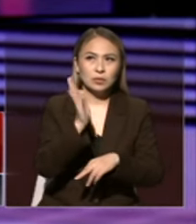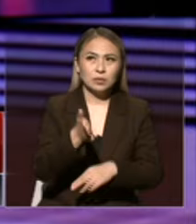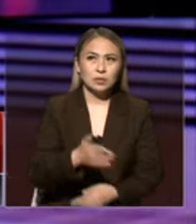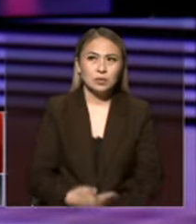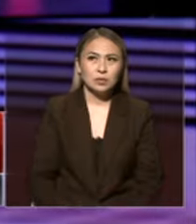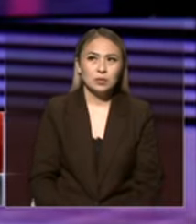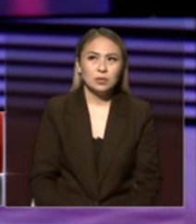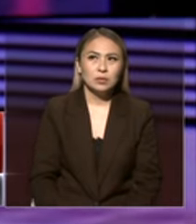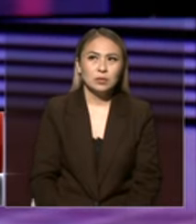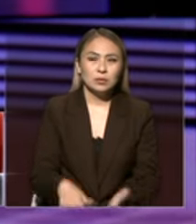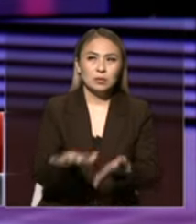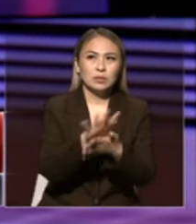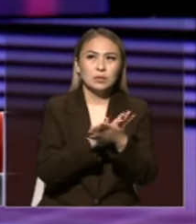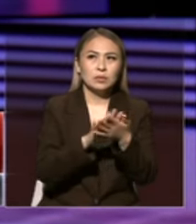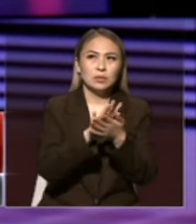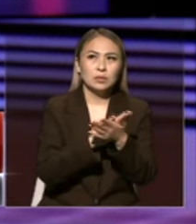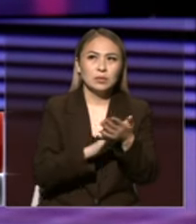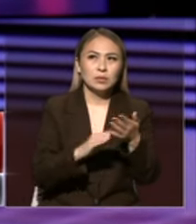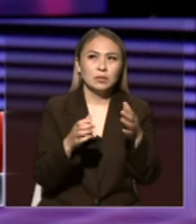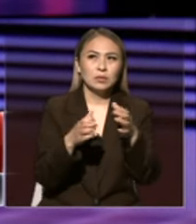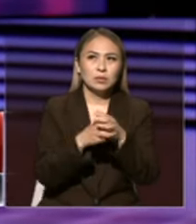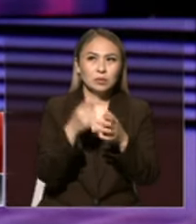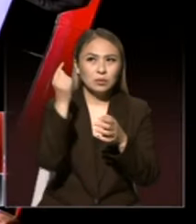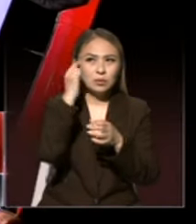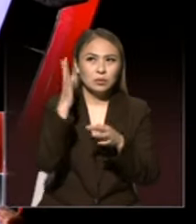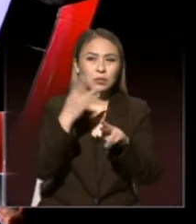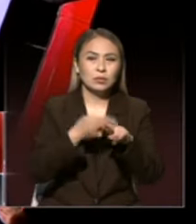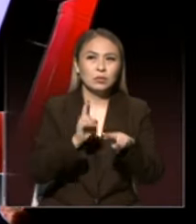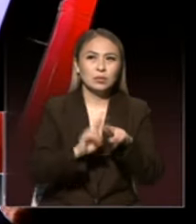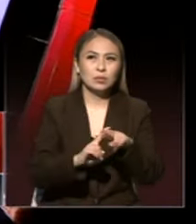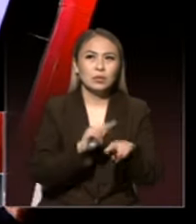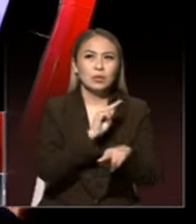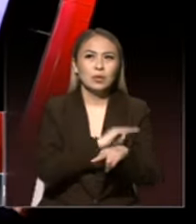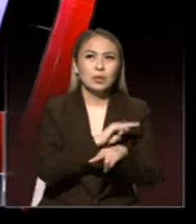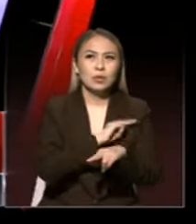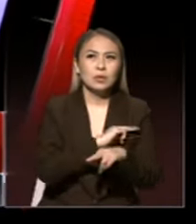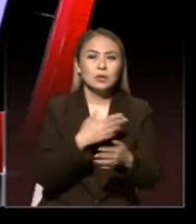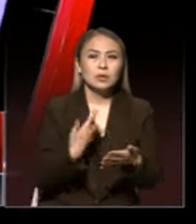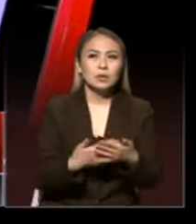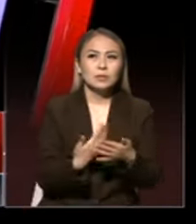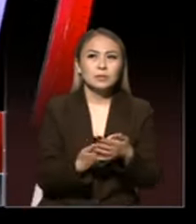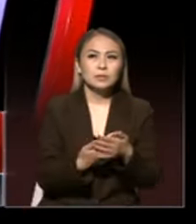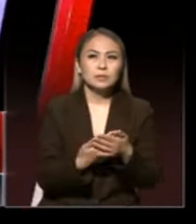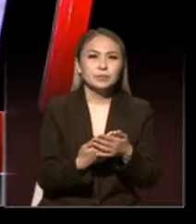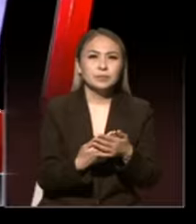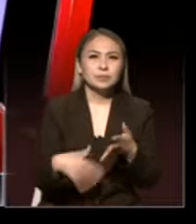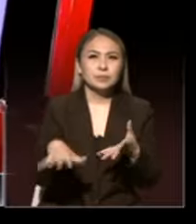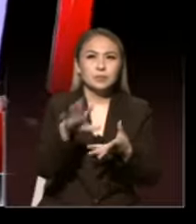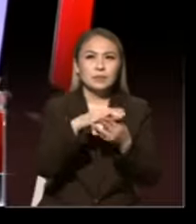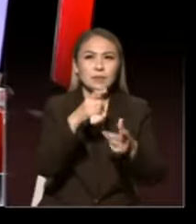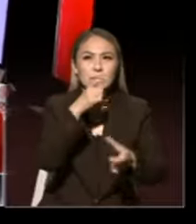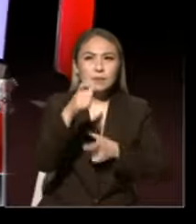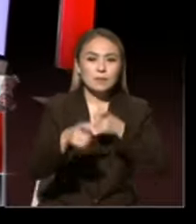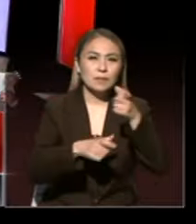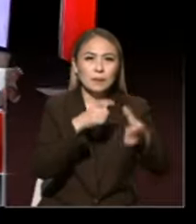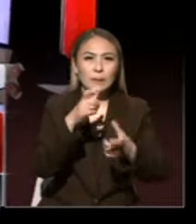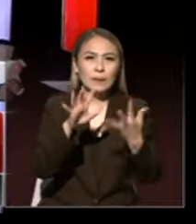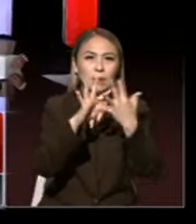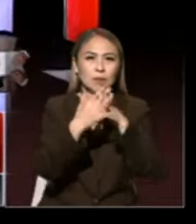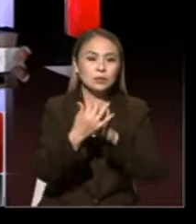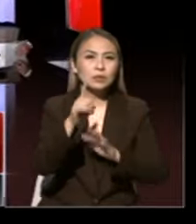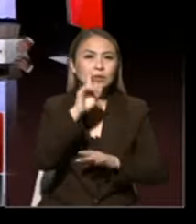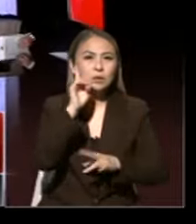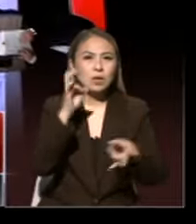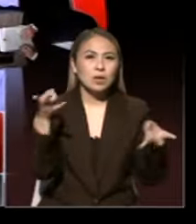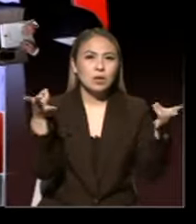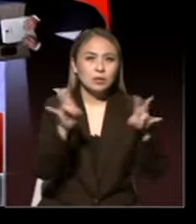Мысалы аға, сен ешқандай ойлама, сен іздеушің, сұраушың жоқ. Жоқ аға, былай ғой. Берде бәріміз сырылдап отырық қой. Ой, ауылға жастарды